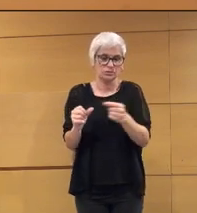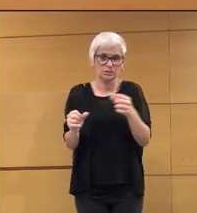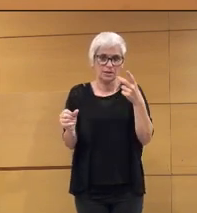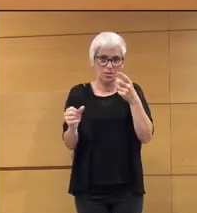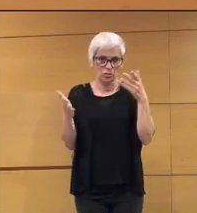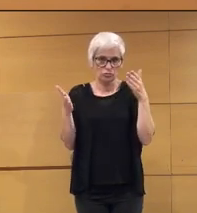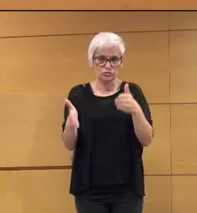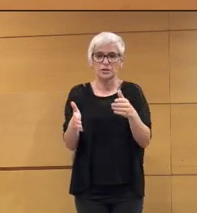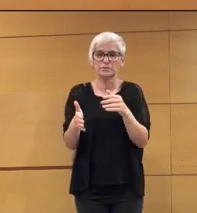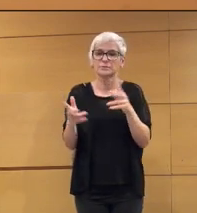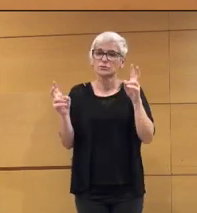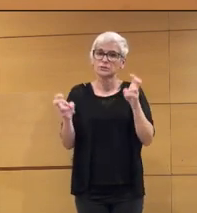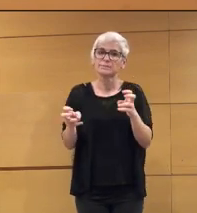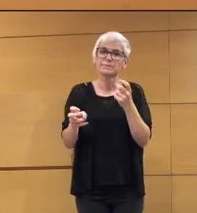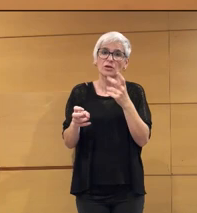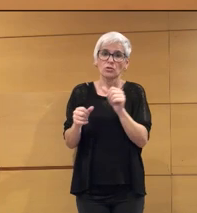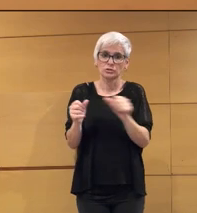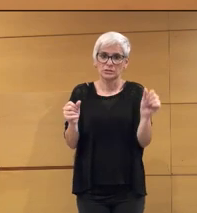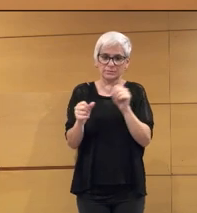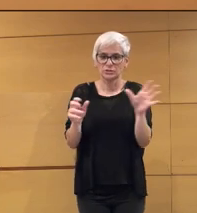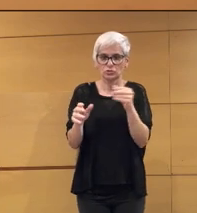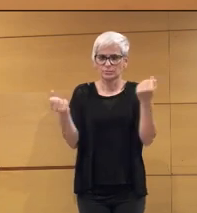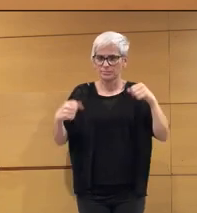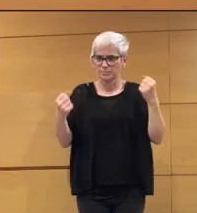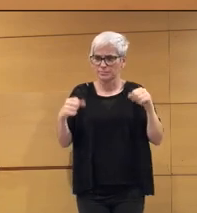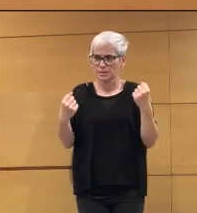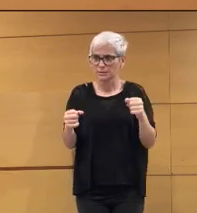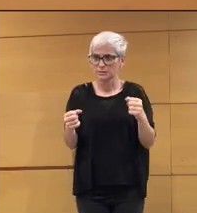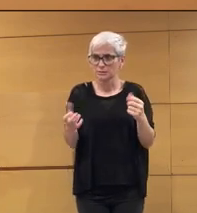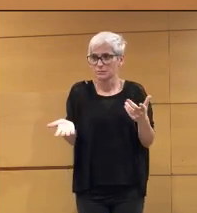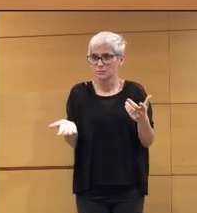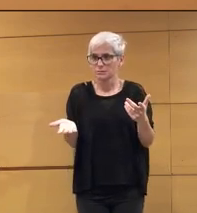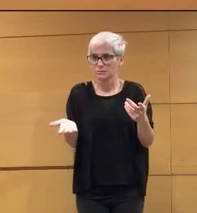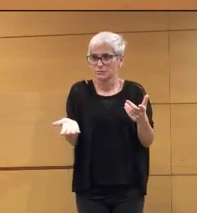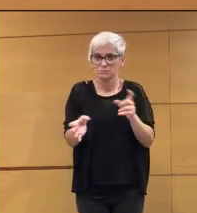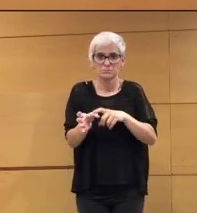enfocat a això que ens estàs dient, coses absolutament pràctiques. No l'hem repetit, no tenim gent.